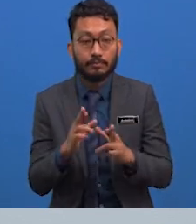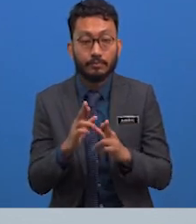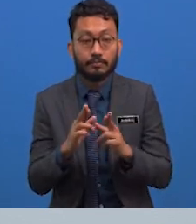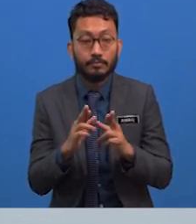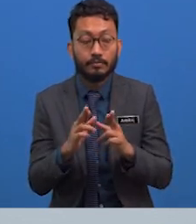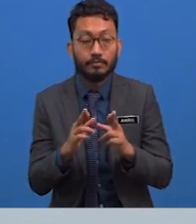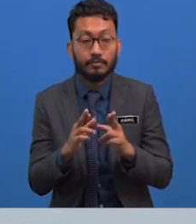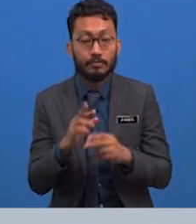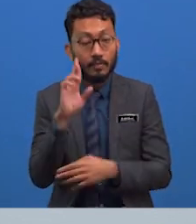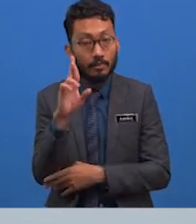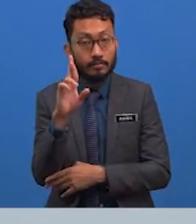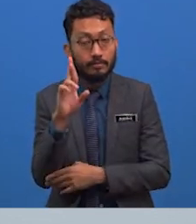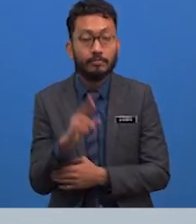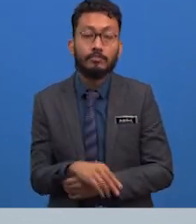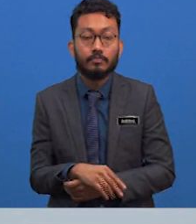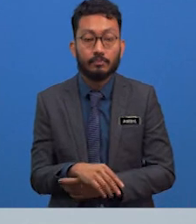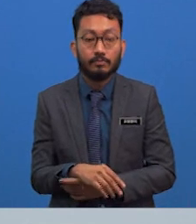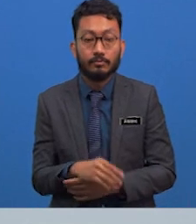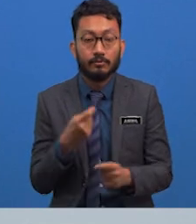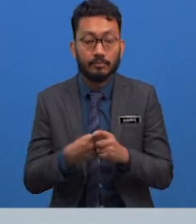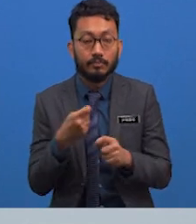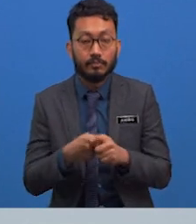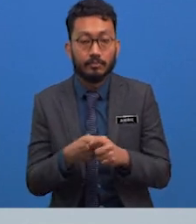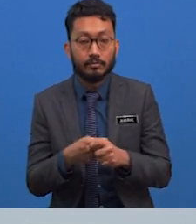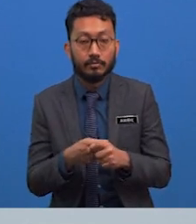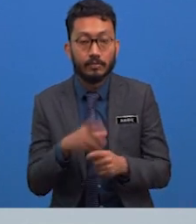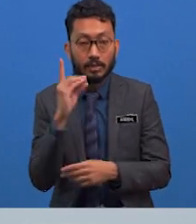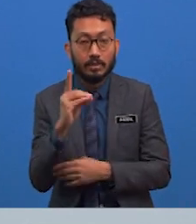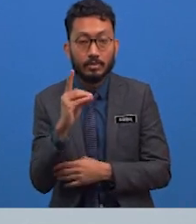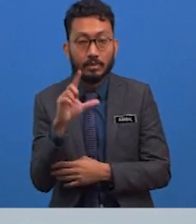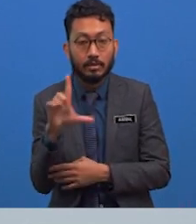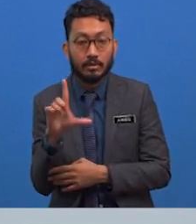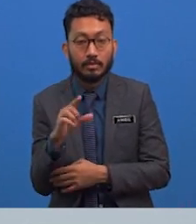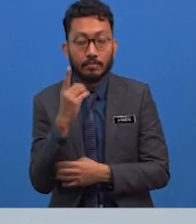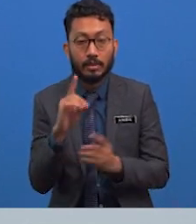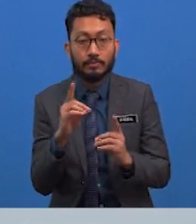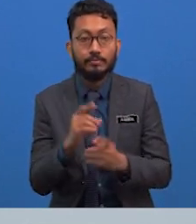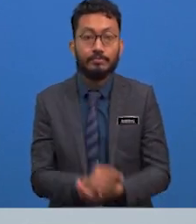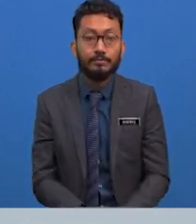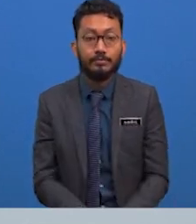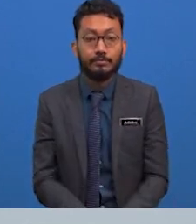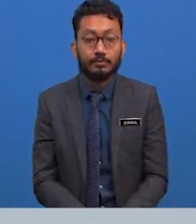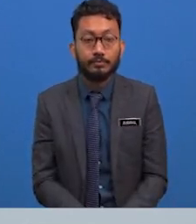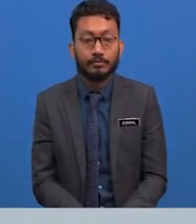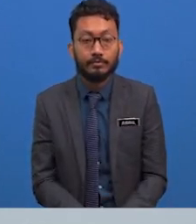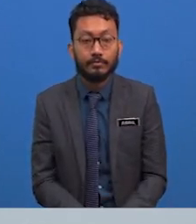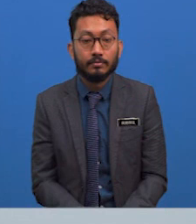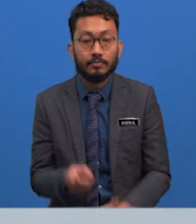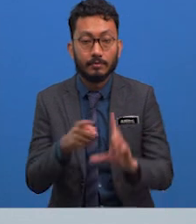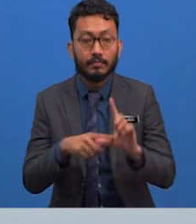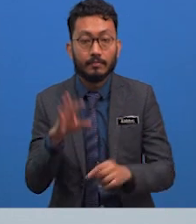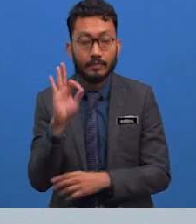sebutkan jawapannya? Tepat sekali. D ialah jawapannya, iaitu